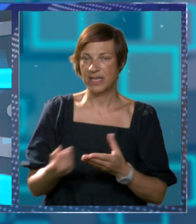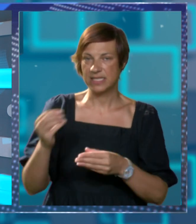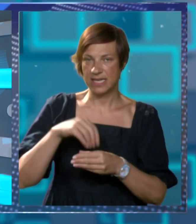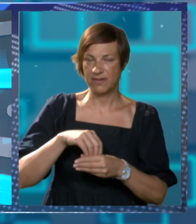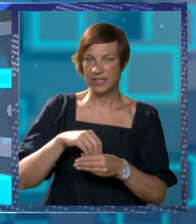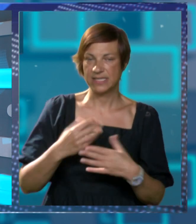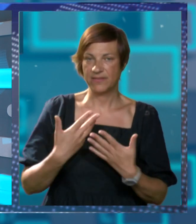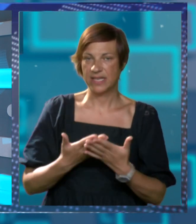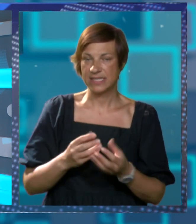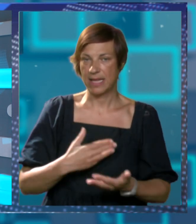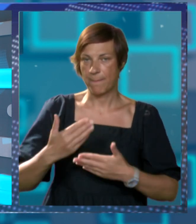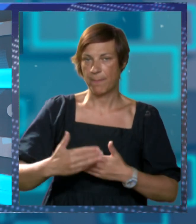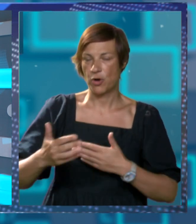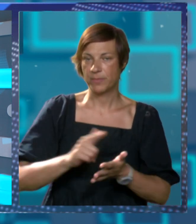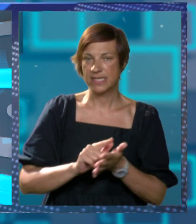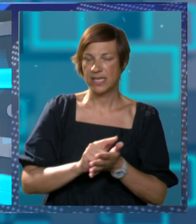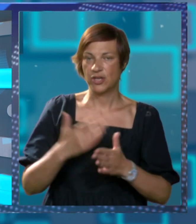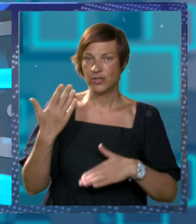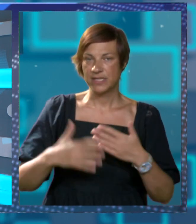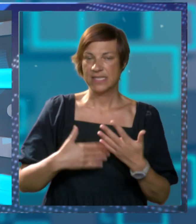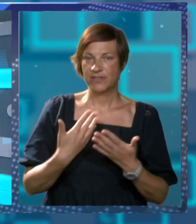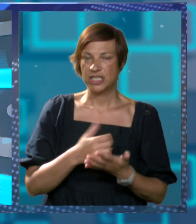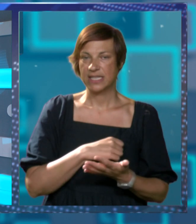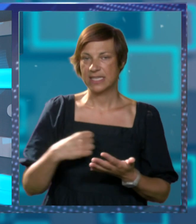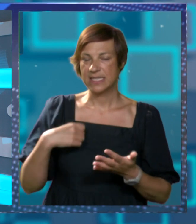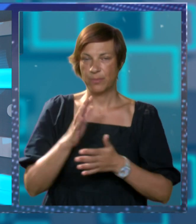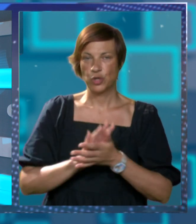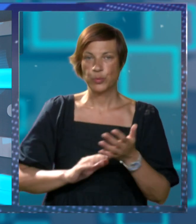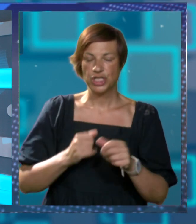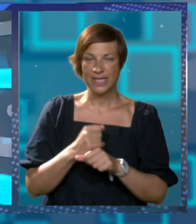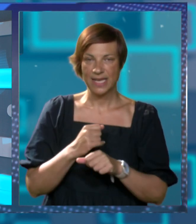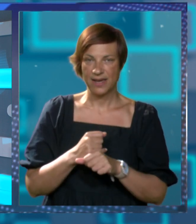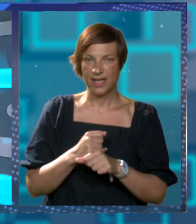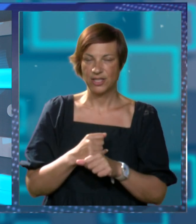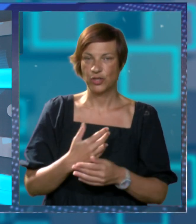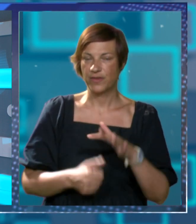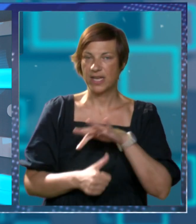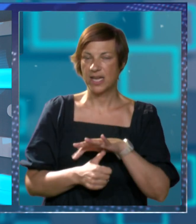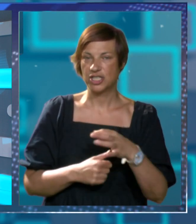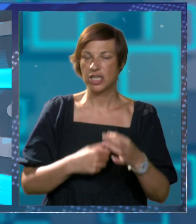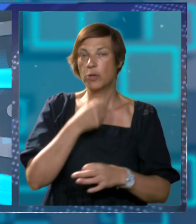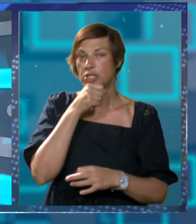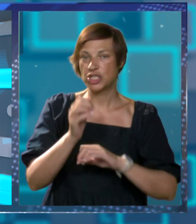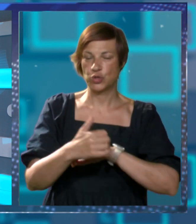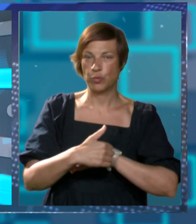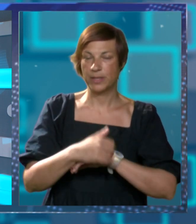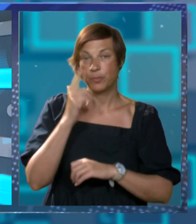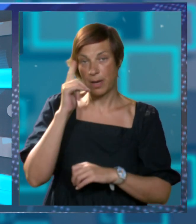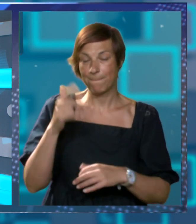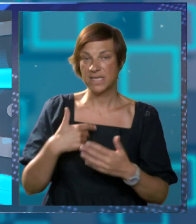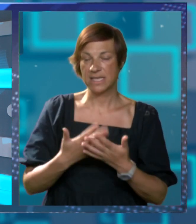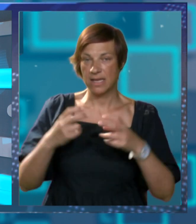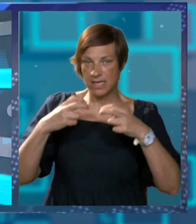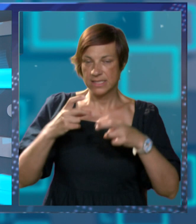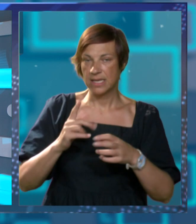se investitori, a s time i pomicali rokovi završetka, to jest i samog početka radova. Načelnik općine Župa Dubrovačka mišljenja